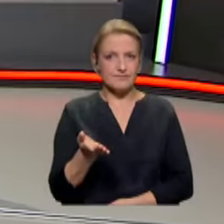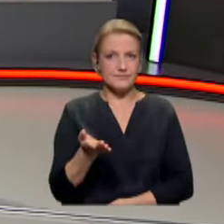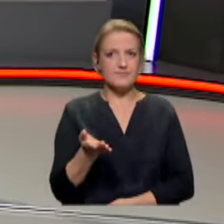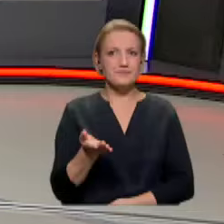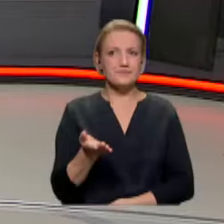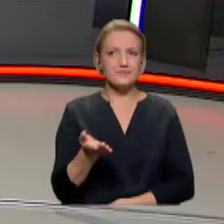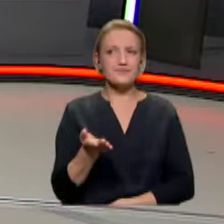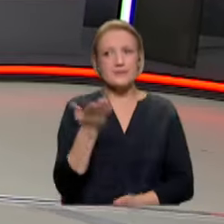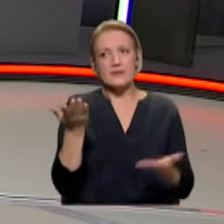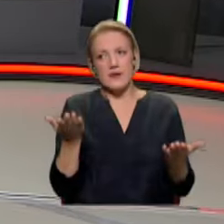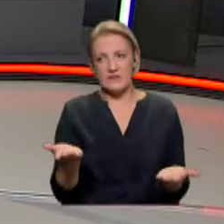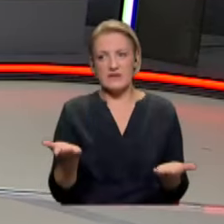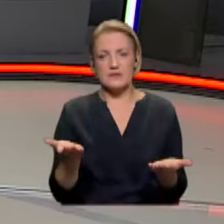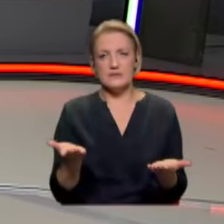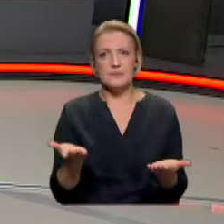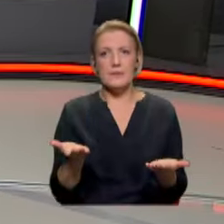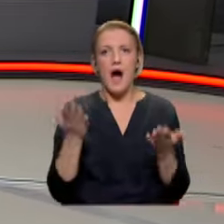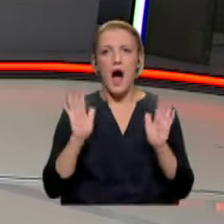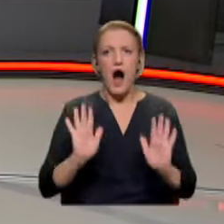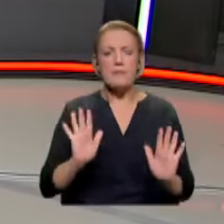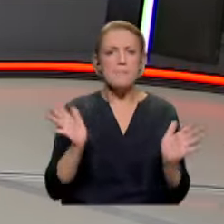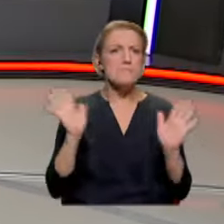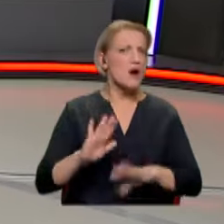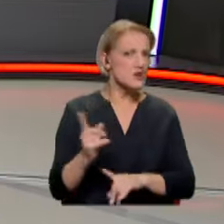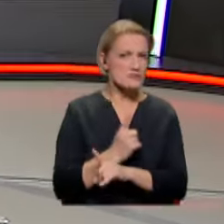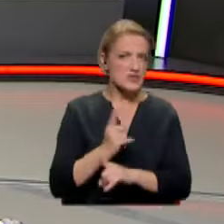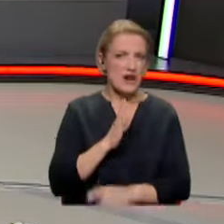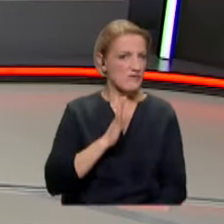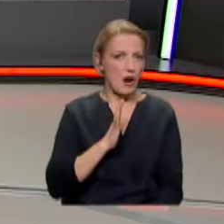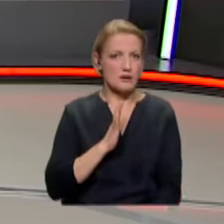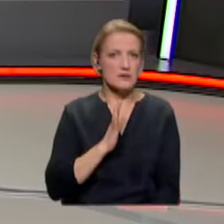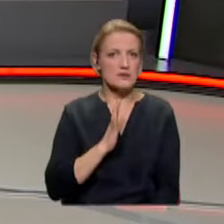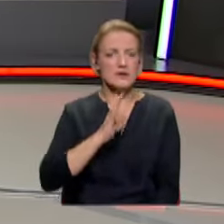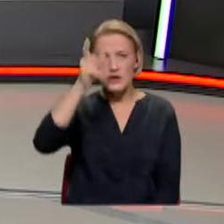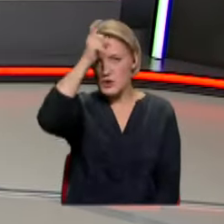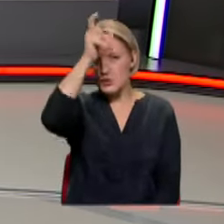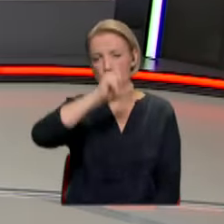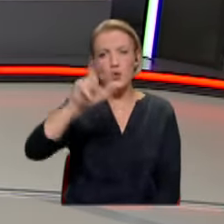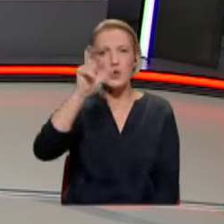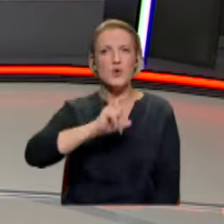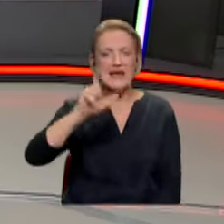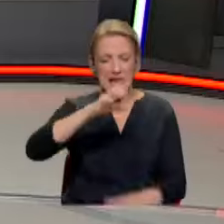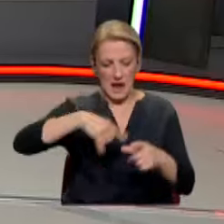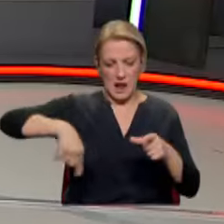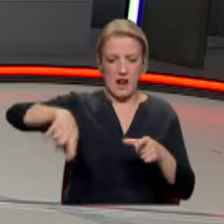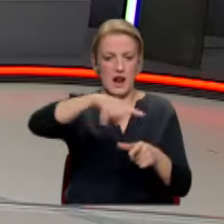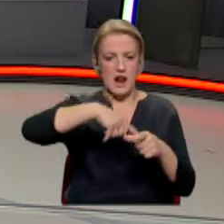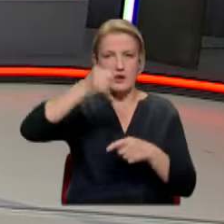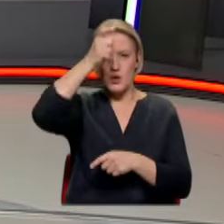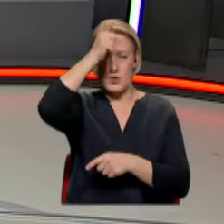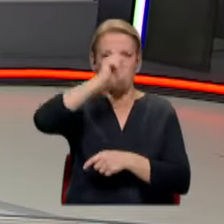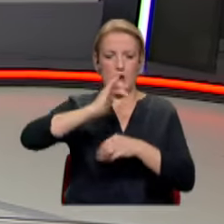Dolayısıyla Evet ama başka bir şey var Türkiye çapında Bir